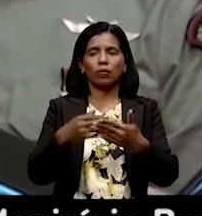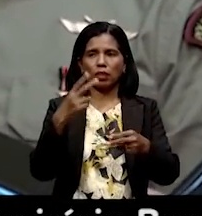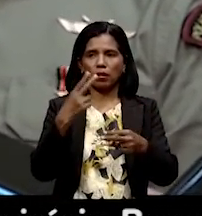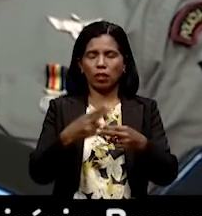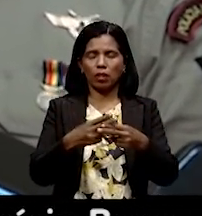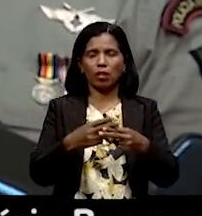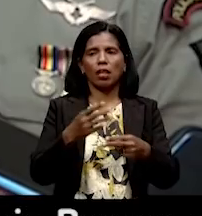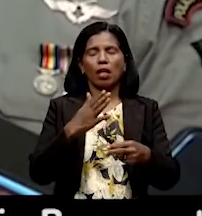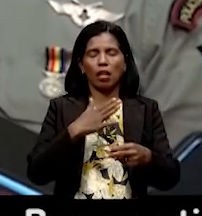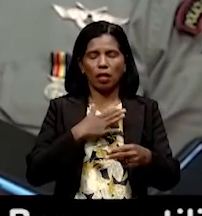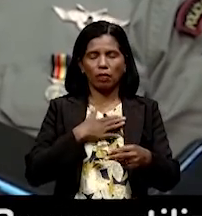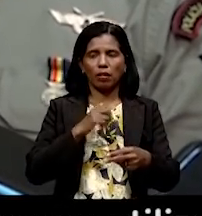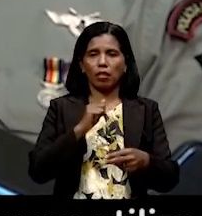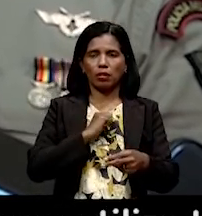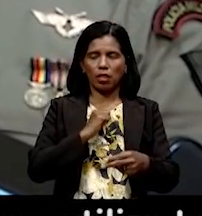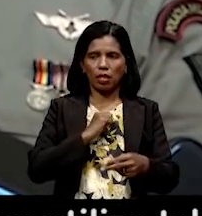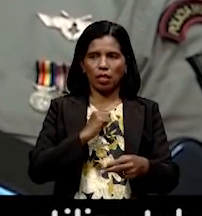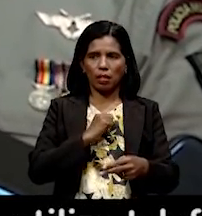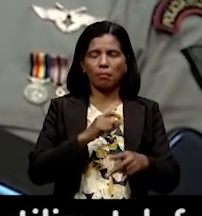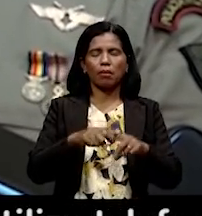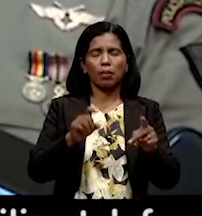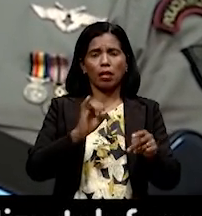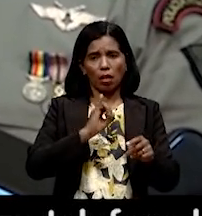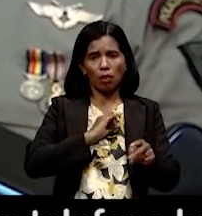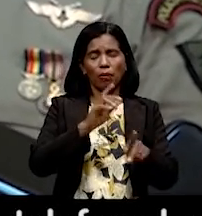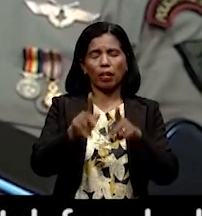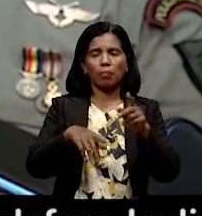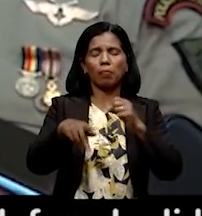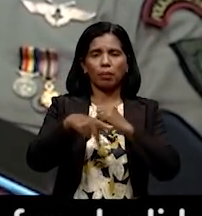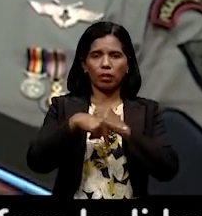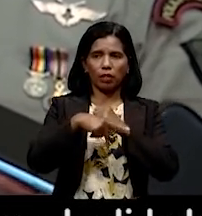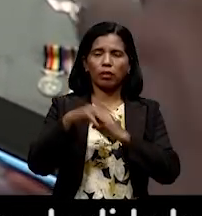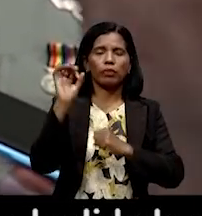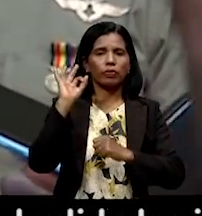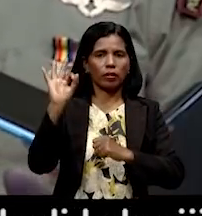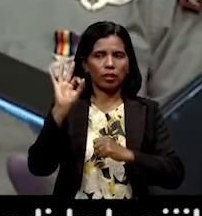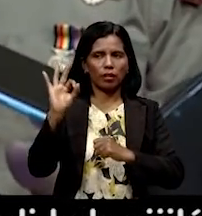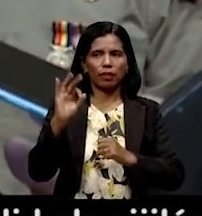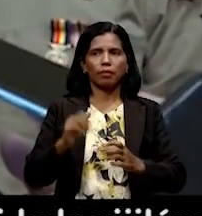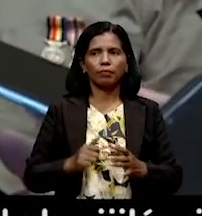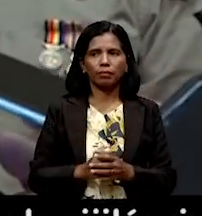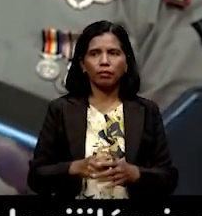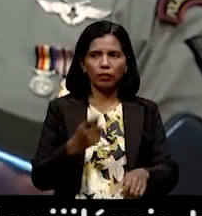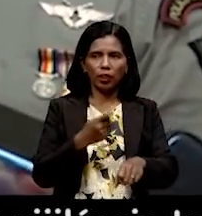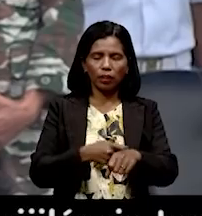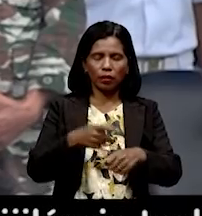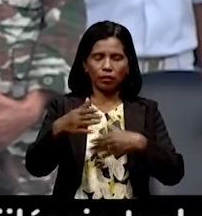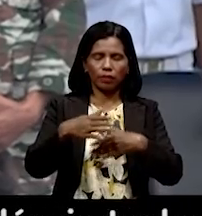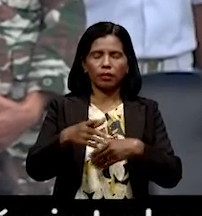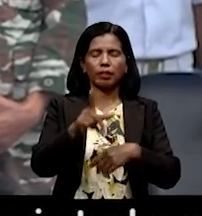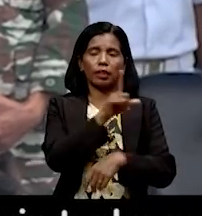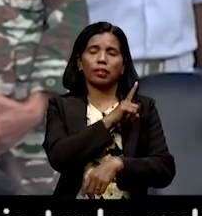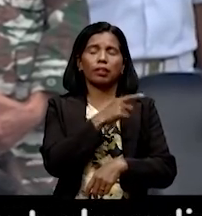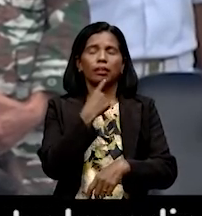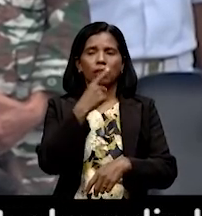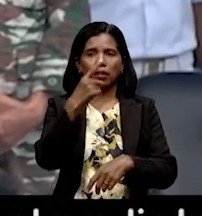candidato a unia ma be ha fratelli Ia tempo barak lera se deklara nia kandidatura ba